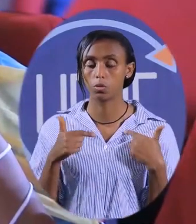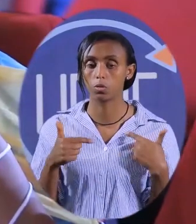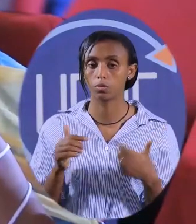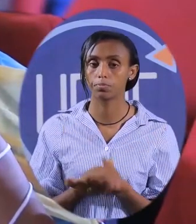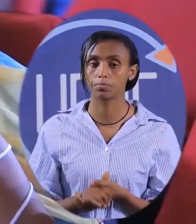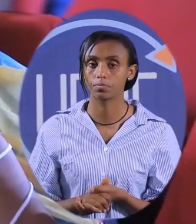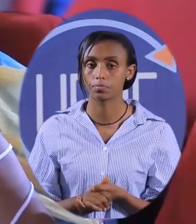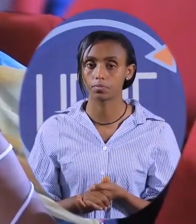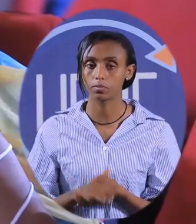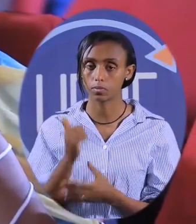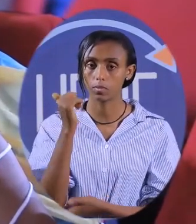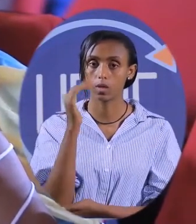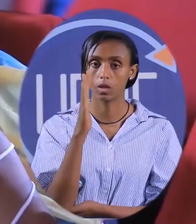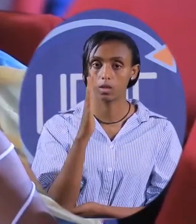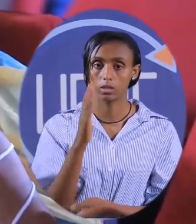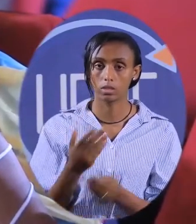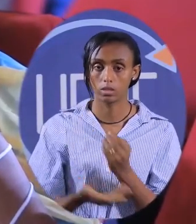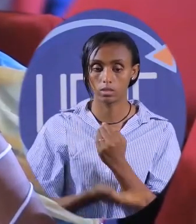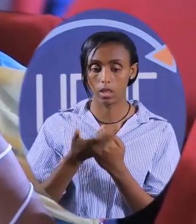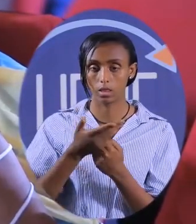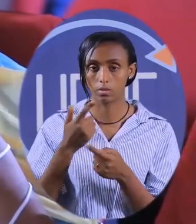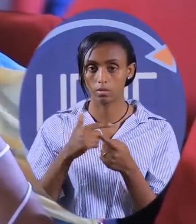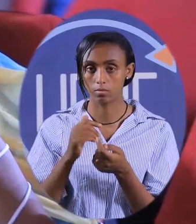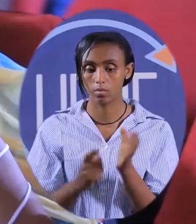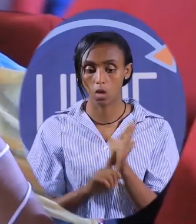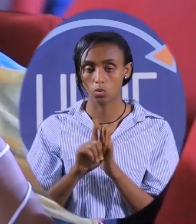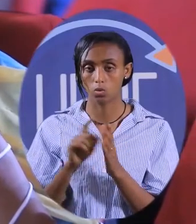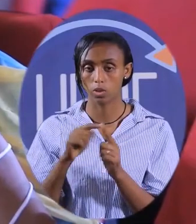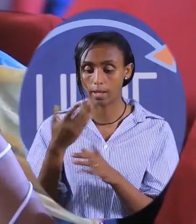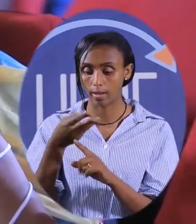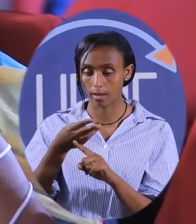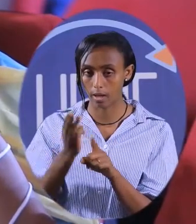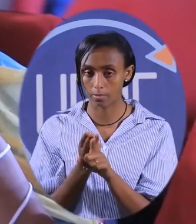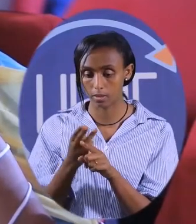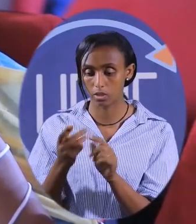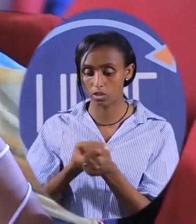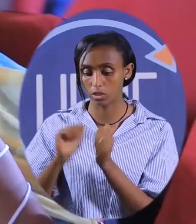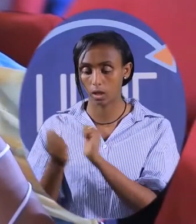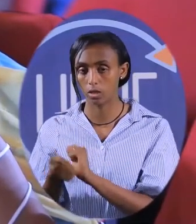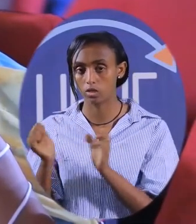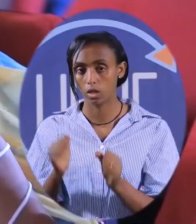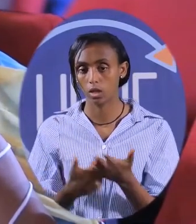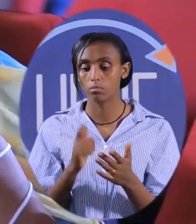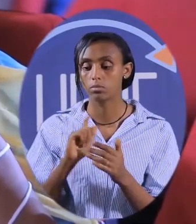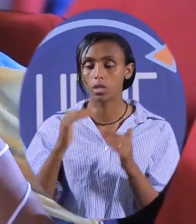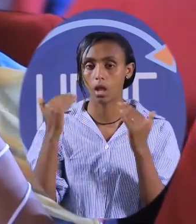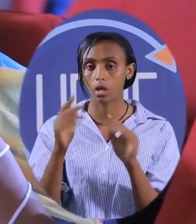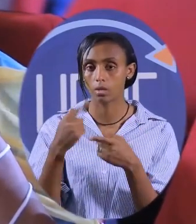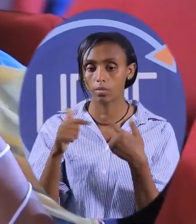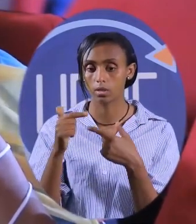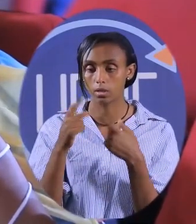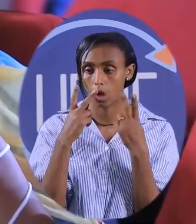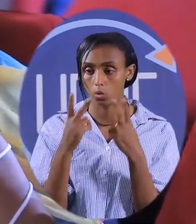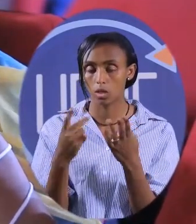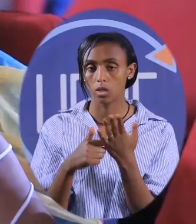ሲኖር እንሰት የሚያበቅሉ ሰዎች ወደ ገብስ ሊሸጋገሩ ይችላሉ። ስለዚህ እሱስ ምን ያህል ታይቷል? ምን ያህል